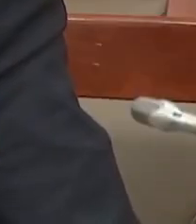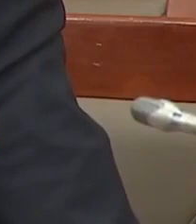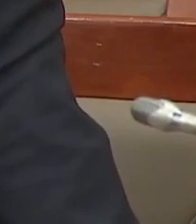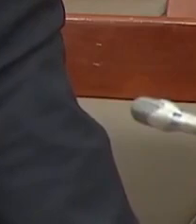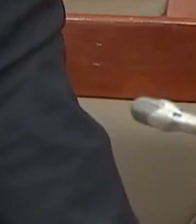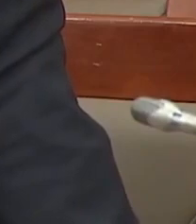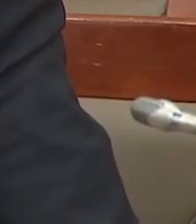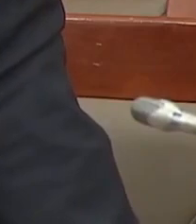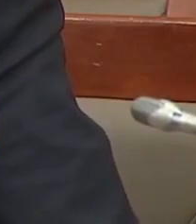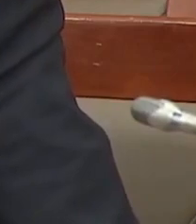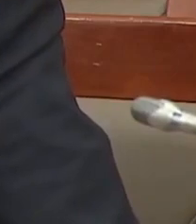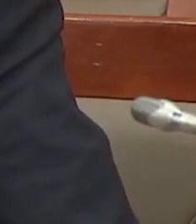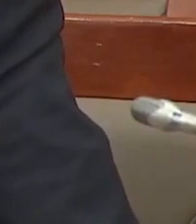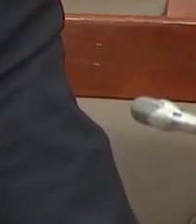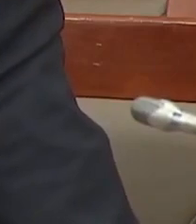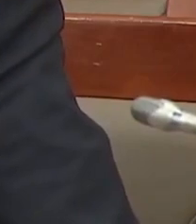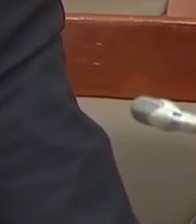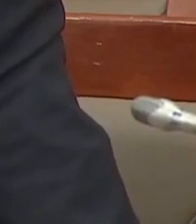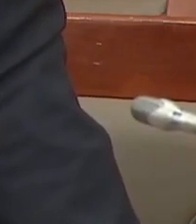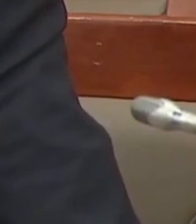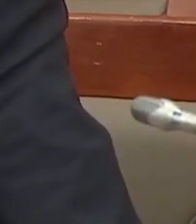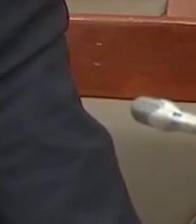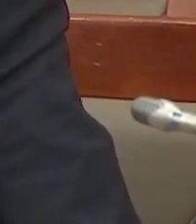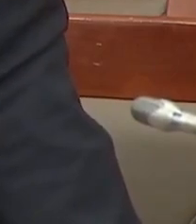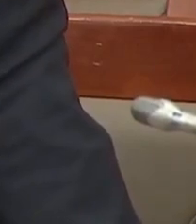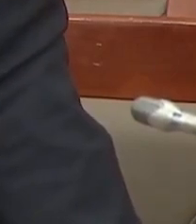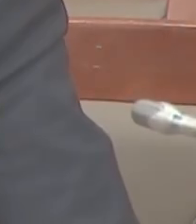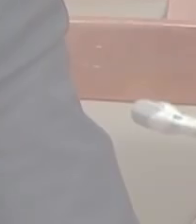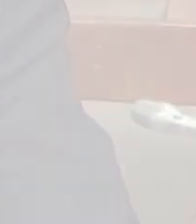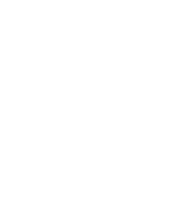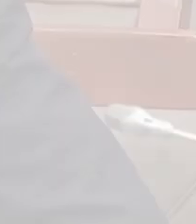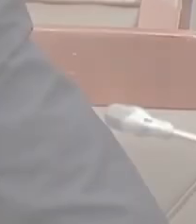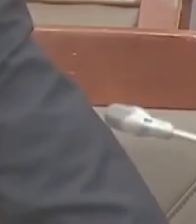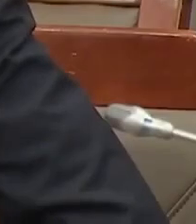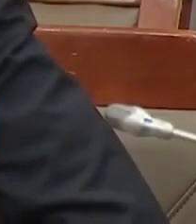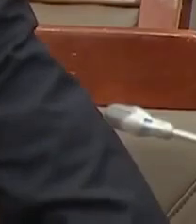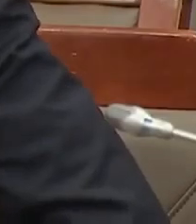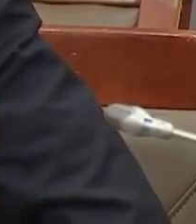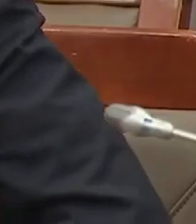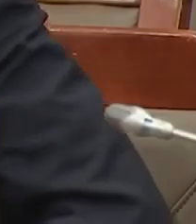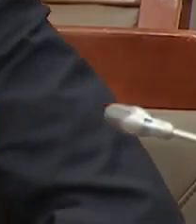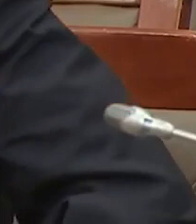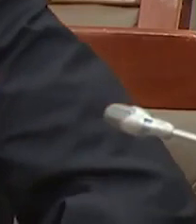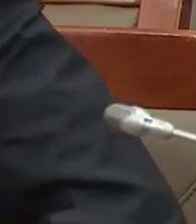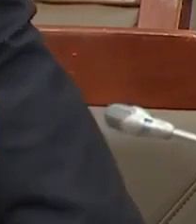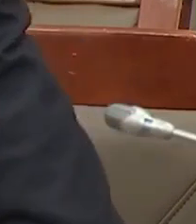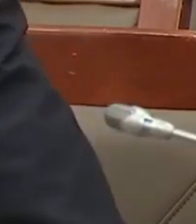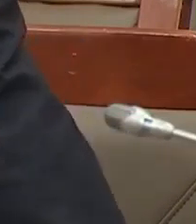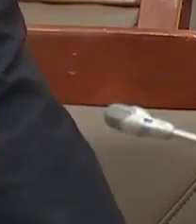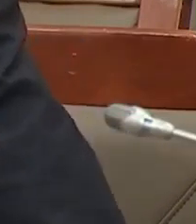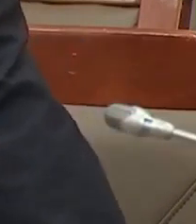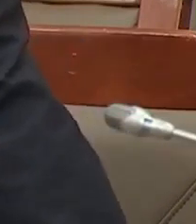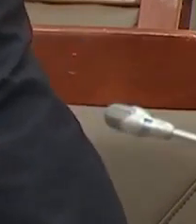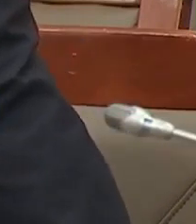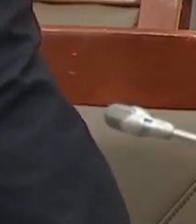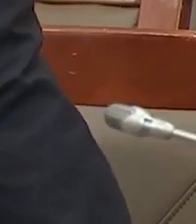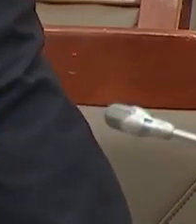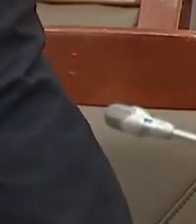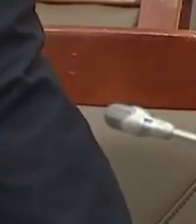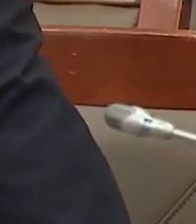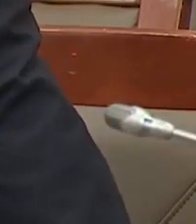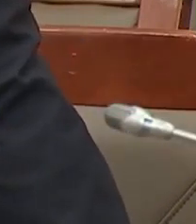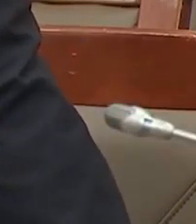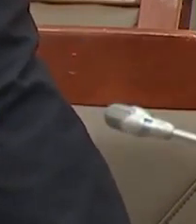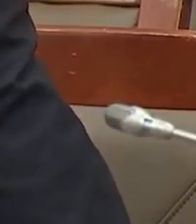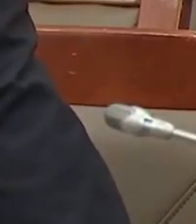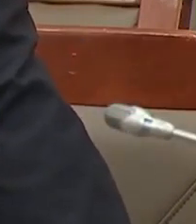би мөнгийг захиран зарцуулах эрх эдлээгүү гэдгээ хэлхийг хүсэж байна. Юуны түрүүнд энэ мөнгийг босгоход бүх техник ажлыг